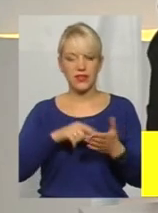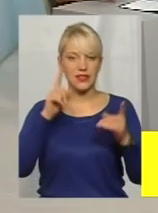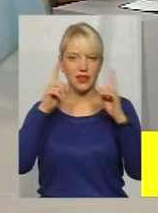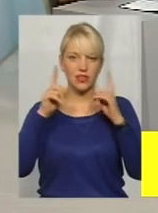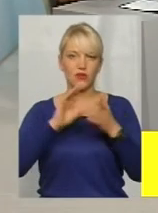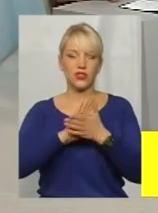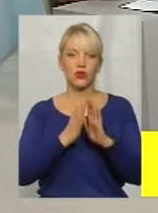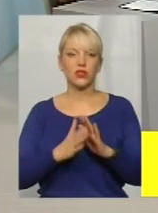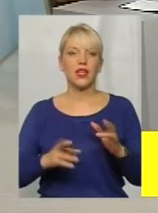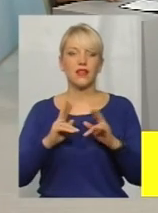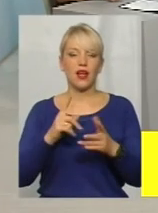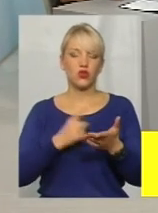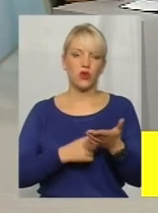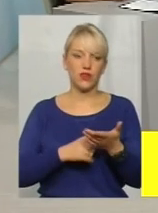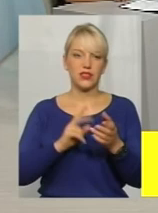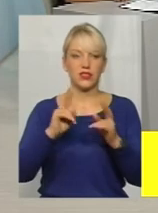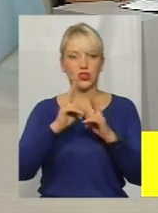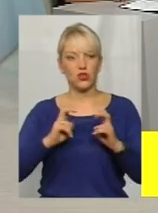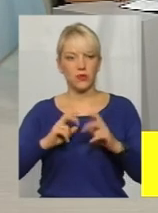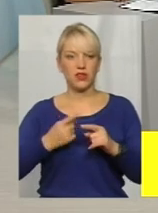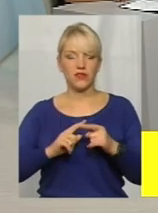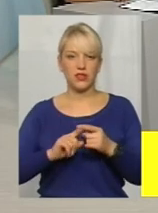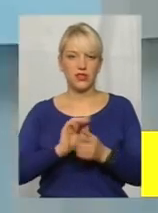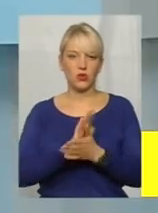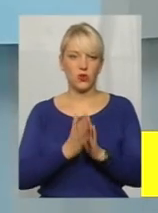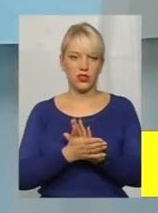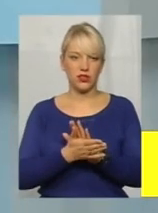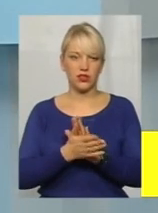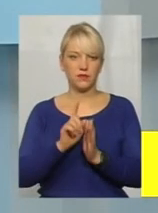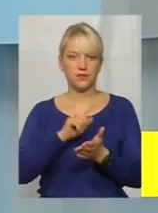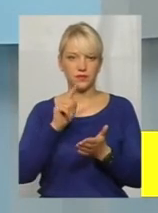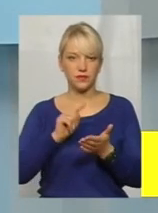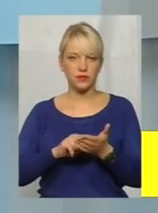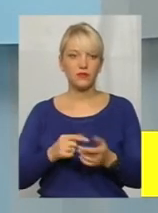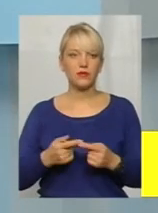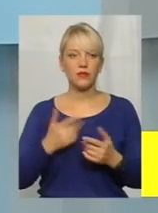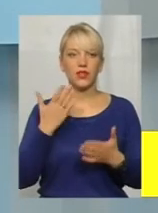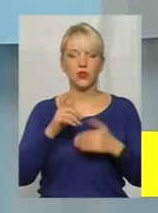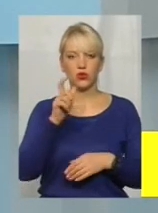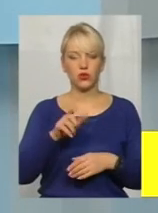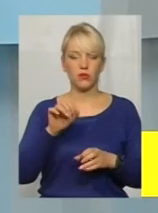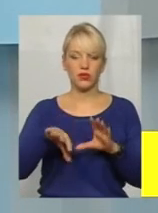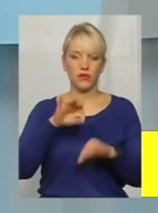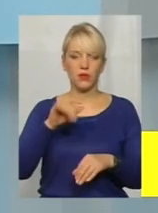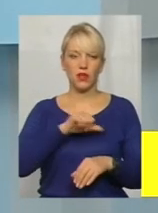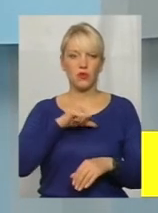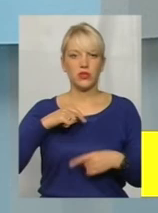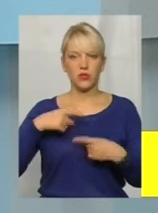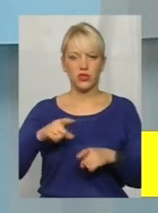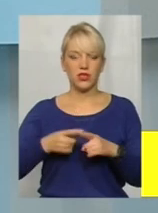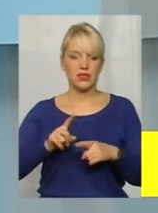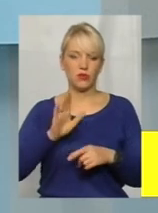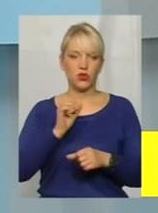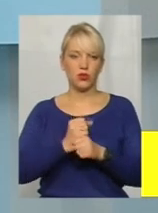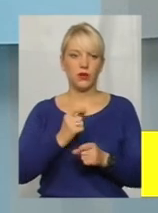ситуації, як довести чи розібратись у ситуації? Якщо особа може вибрати, або самостійно вона це буде